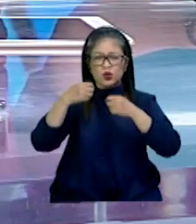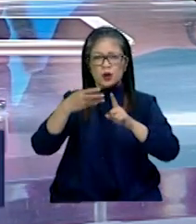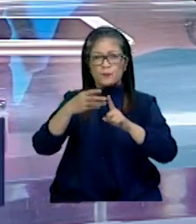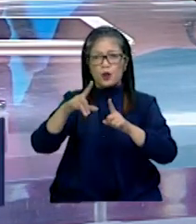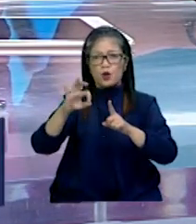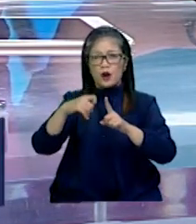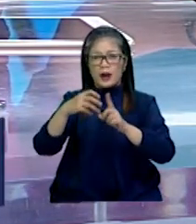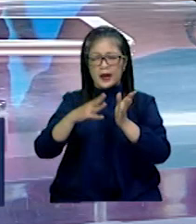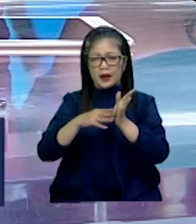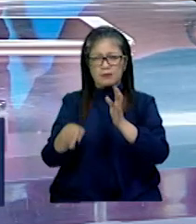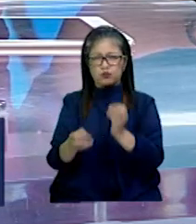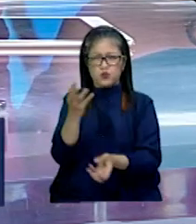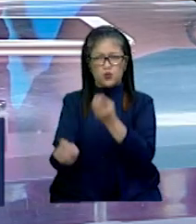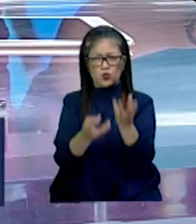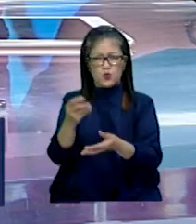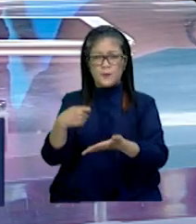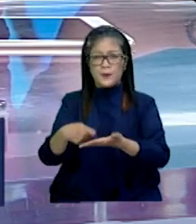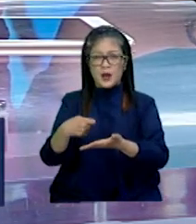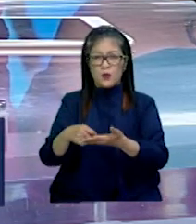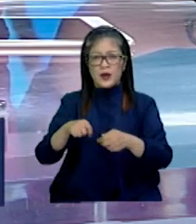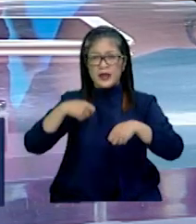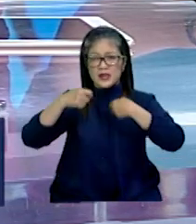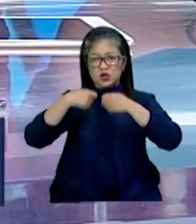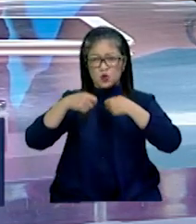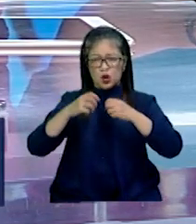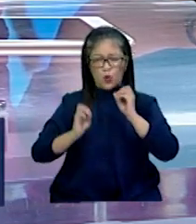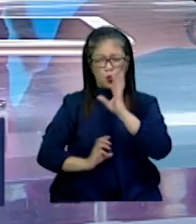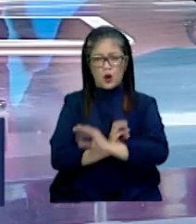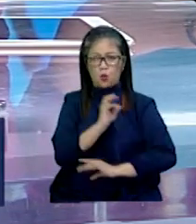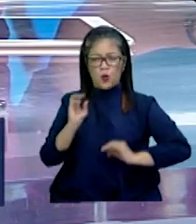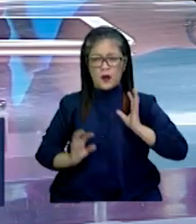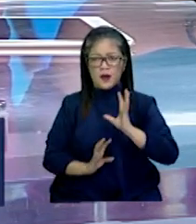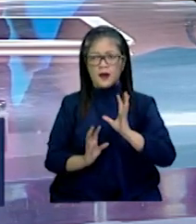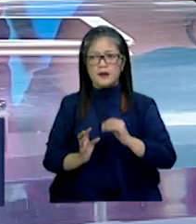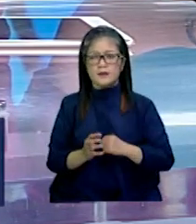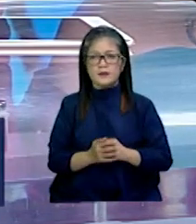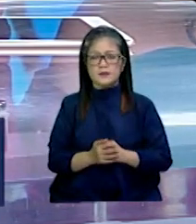dini hari tadi terbakar. Seorang pegawai restoran mengalami luka bakar.